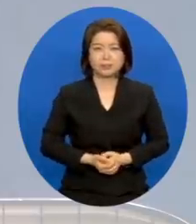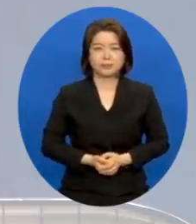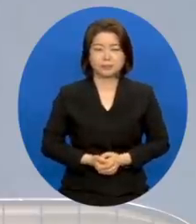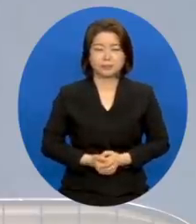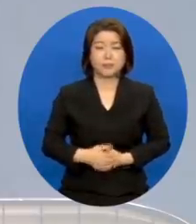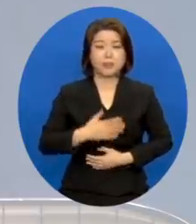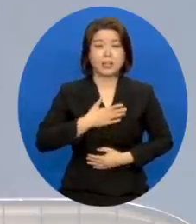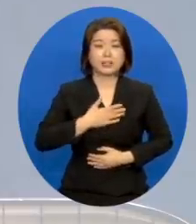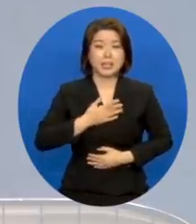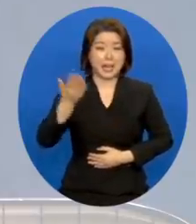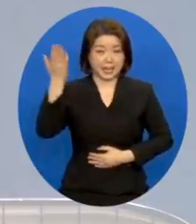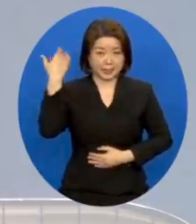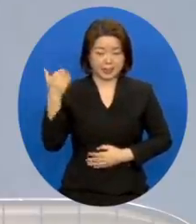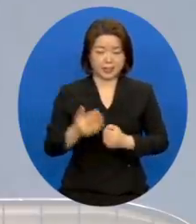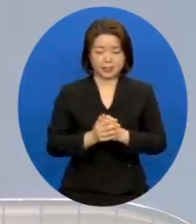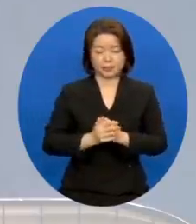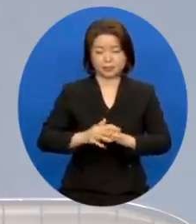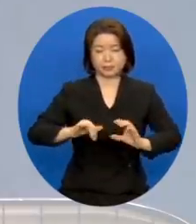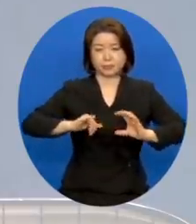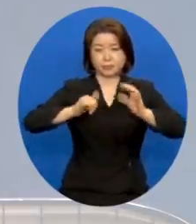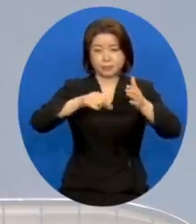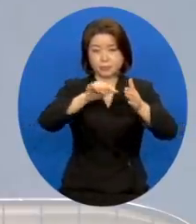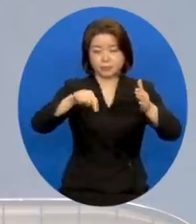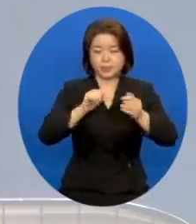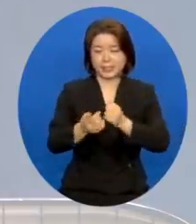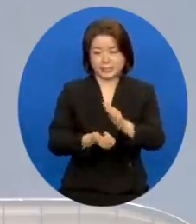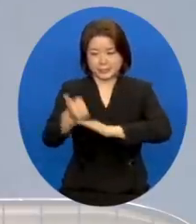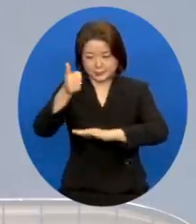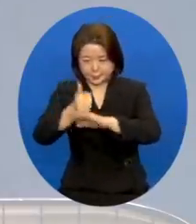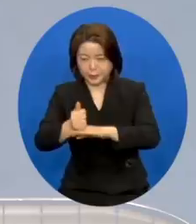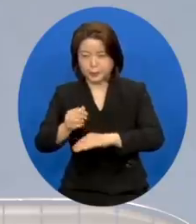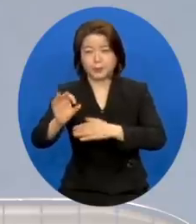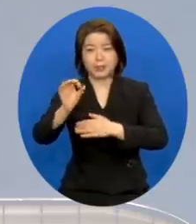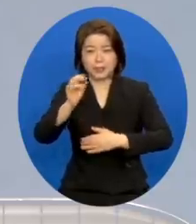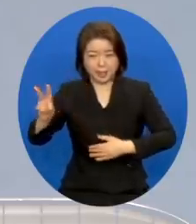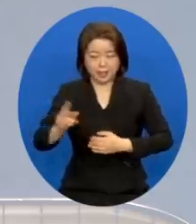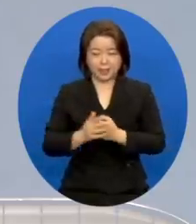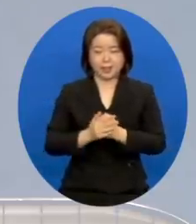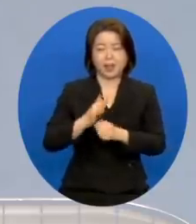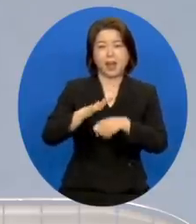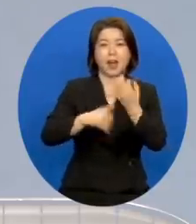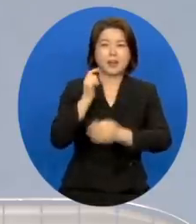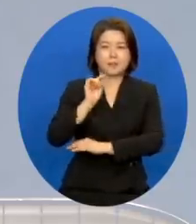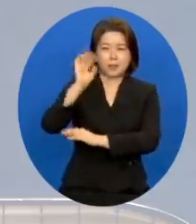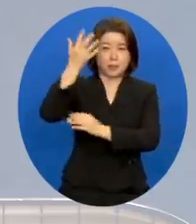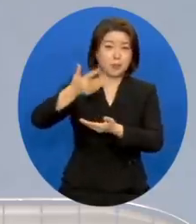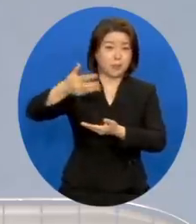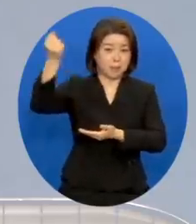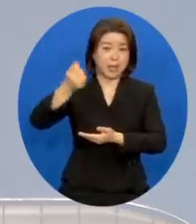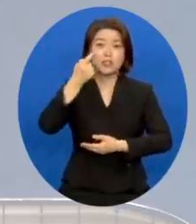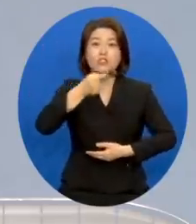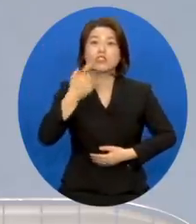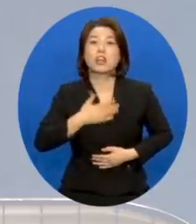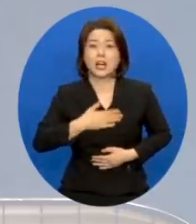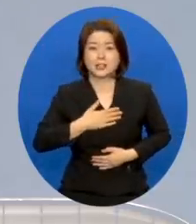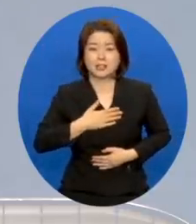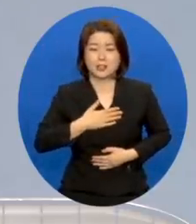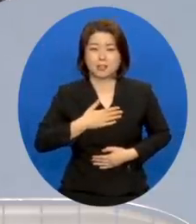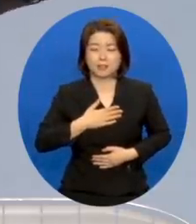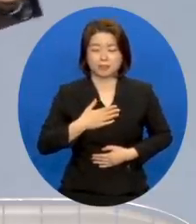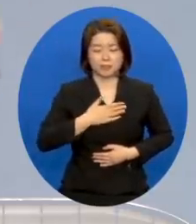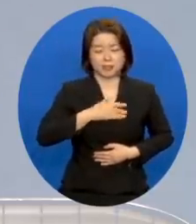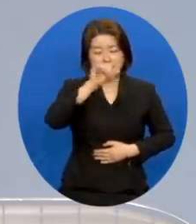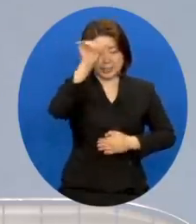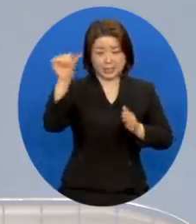저는 한 때에 세상에서 성공해야 하나님께서 영광 받으시는 줄 알았어요 제 인생의 반